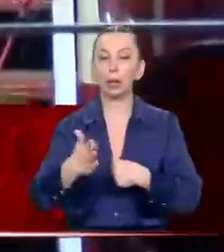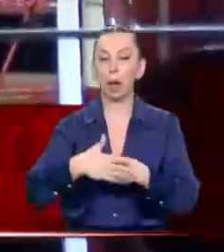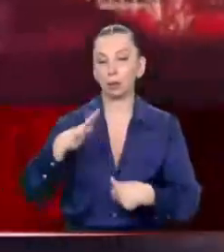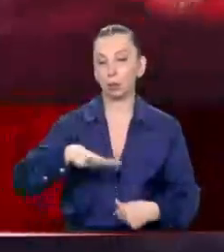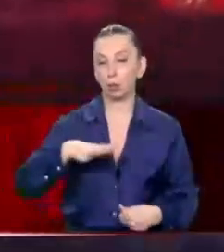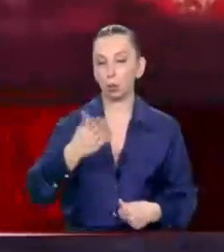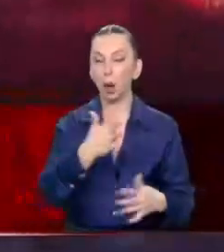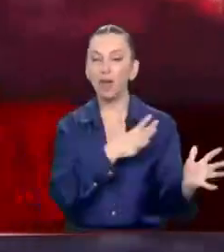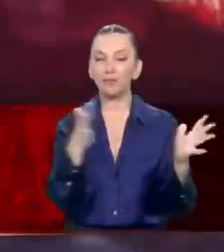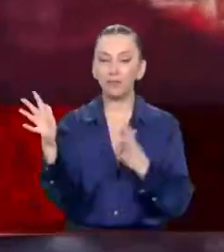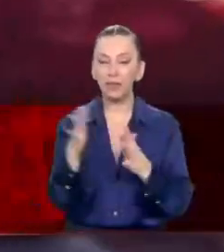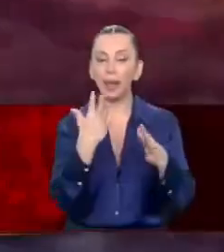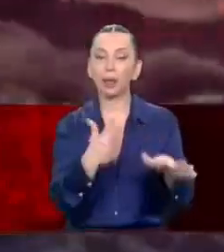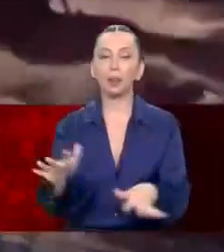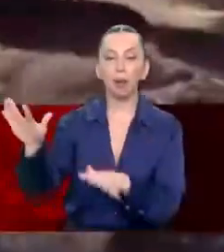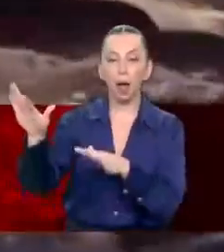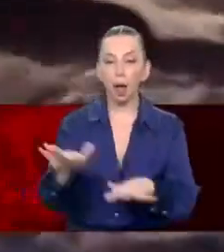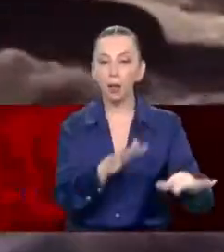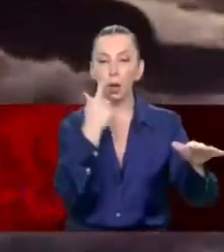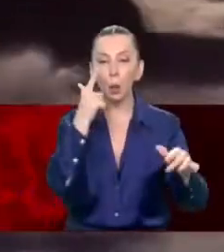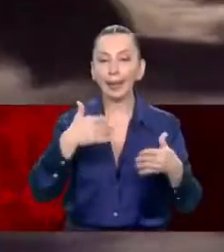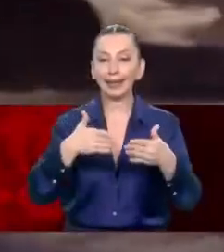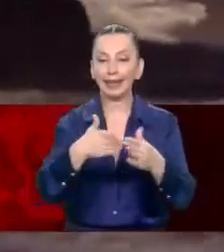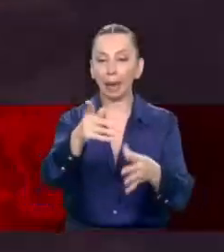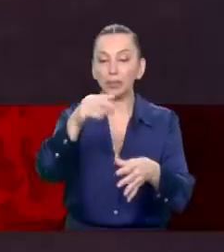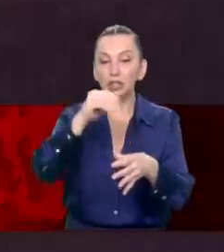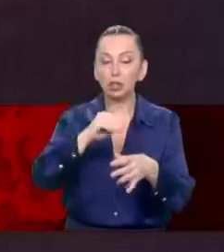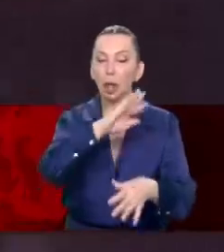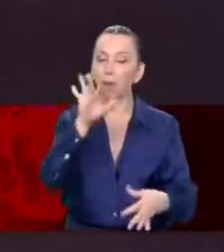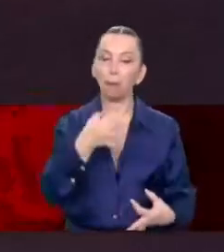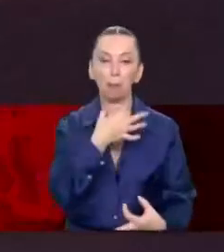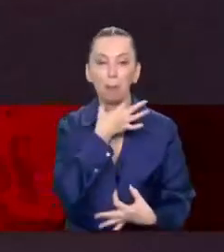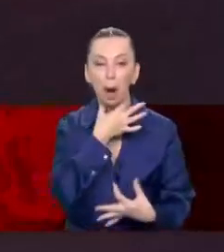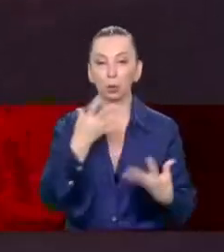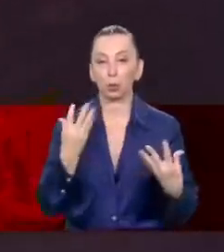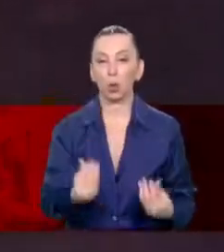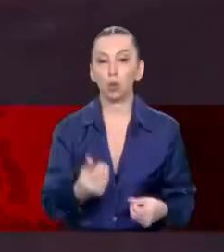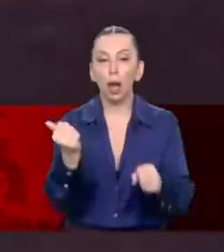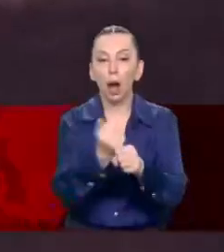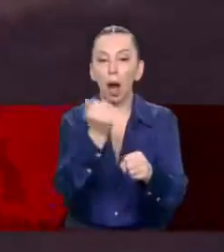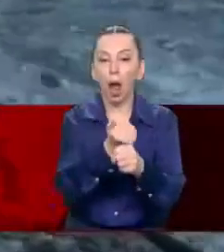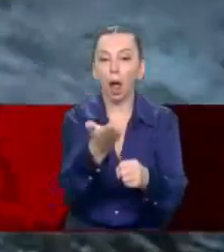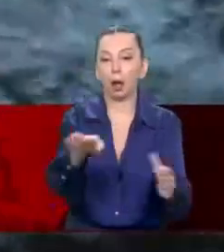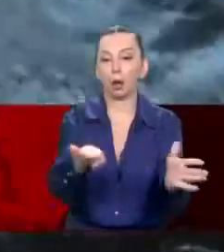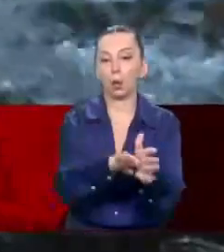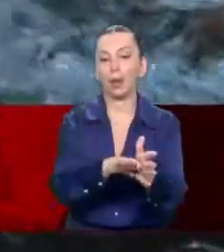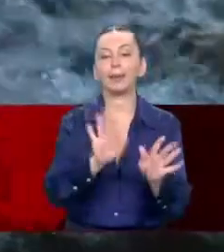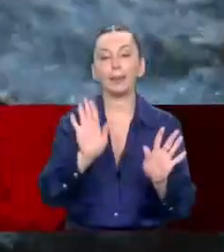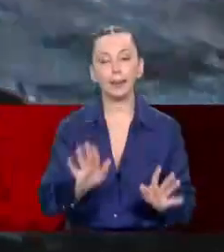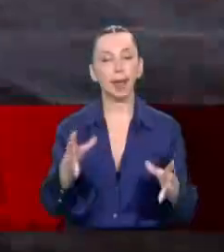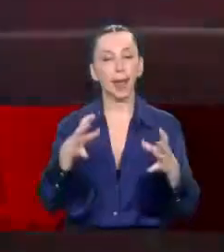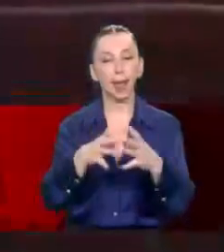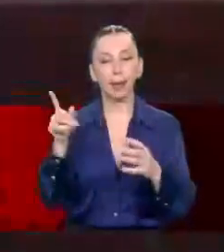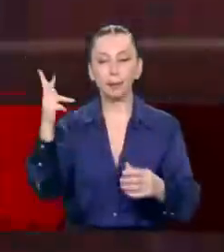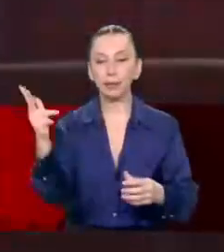kırılmak üzere. Fırtına ve dalgalar vurdukça gemiciler için zaman daraldı. Gemi kayalıklara oturdu. Kayalıklara çıkacağız. Neyse ki ekipler